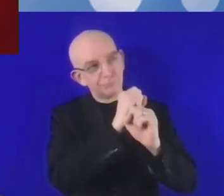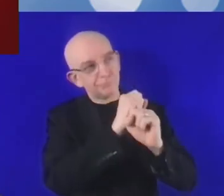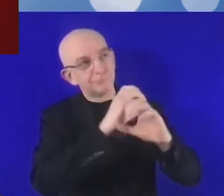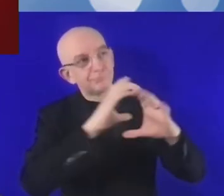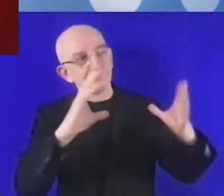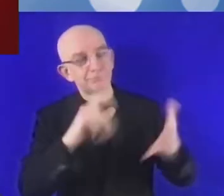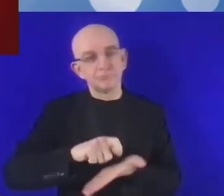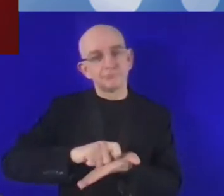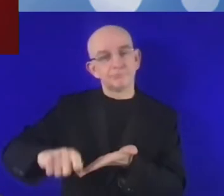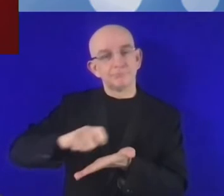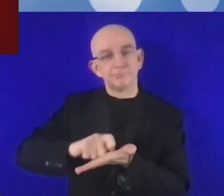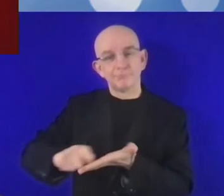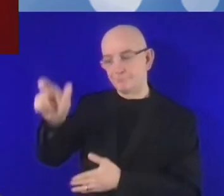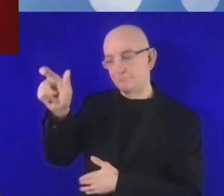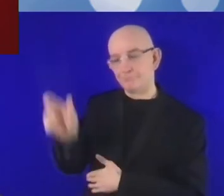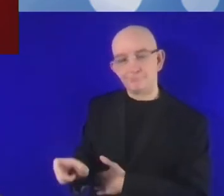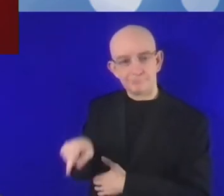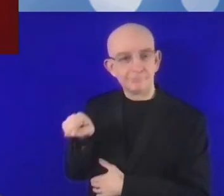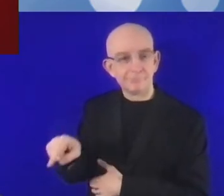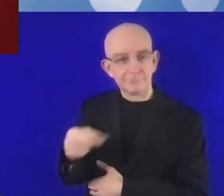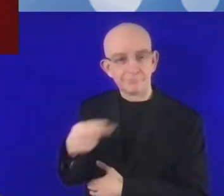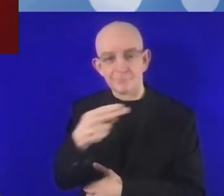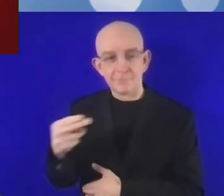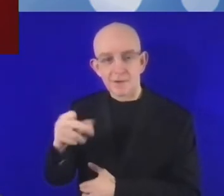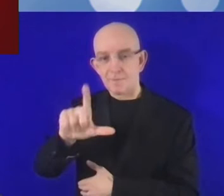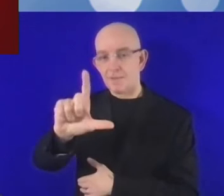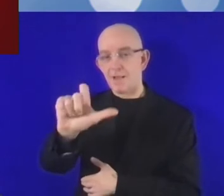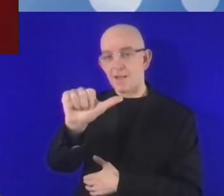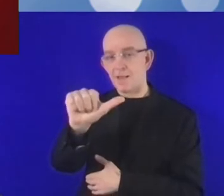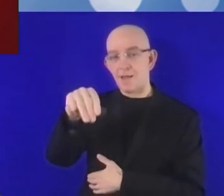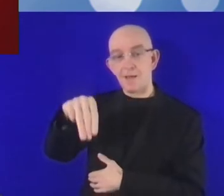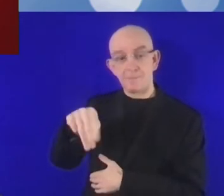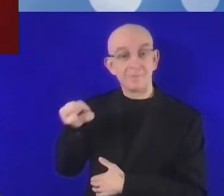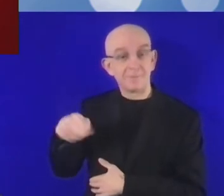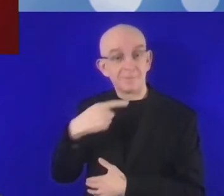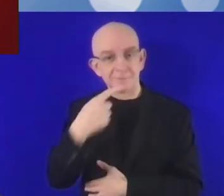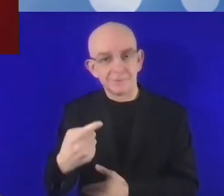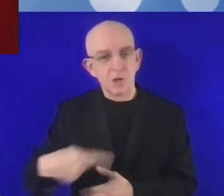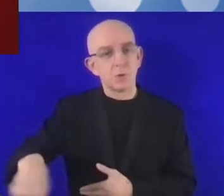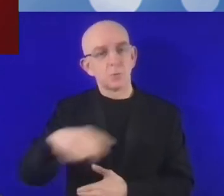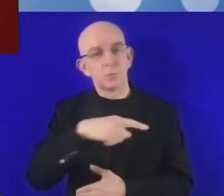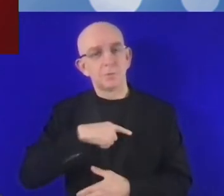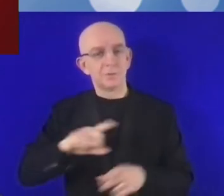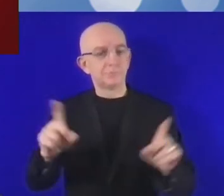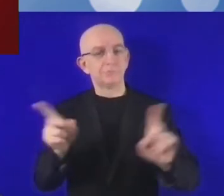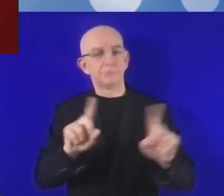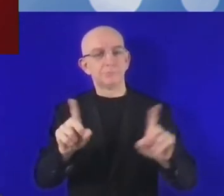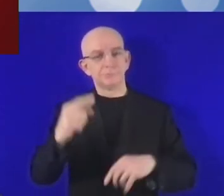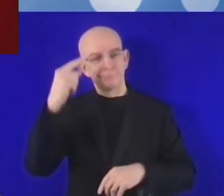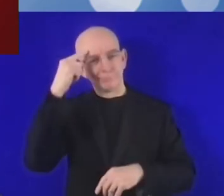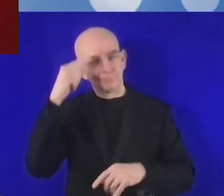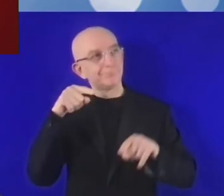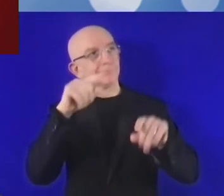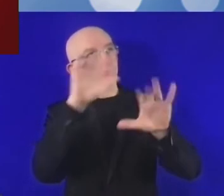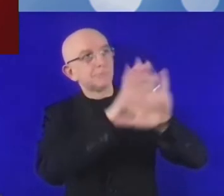100 ans de Stanisław Lem, un grand futurologue, un grand auteur qui a dit à une époque, nous ne voulons